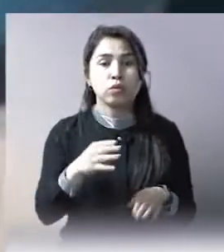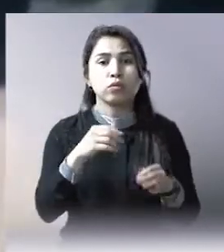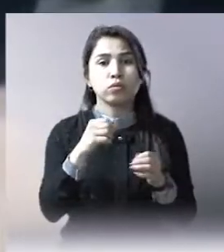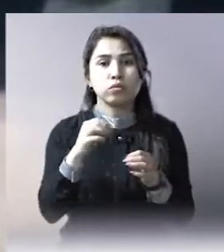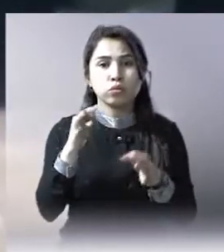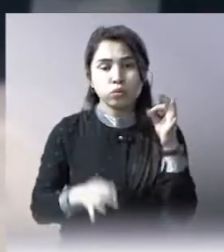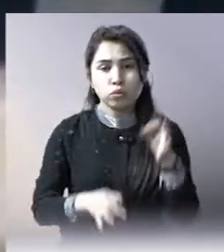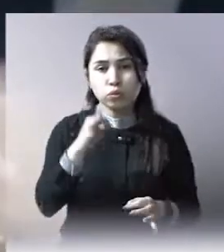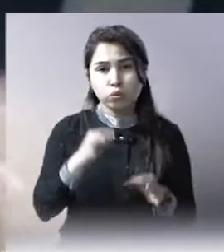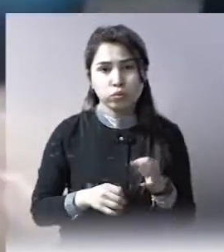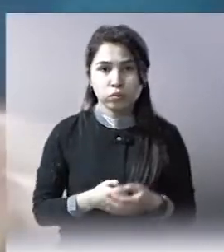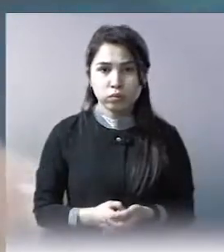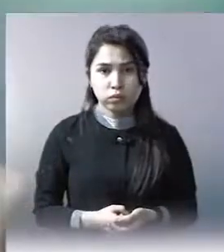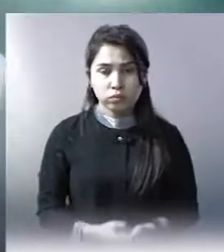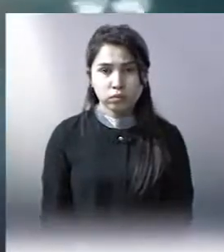тергеу амалдары жүргізіледі.